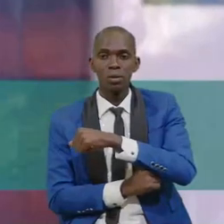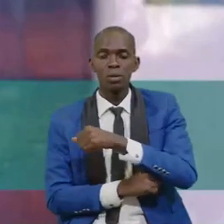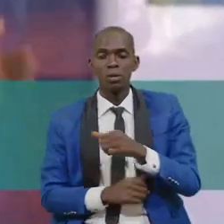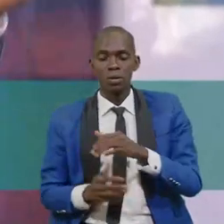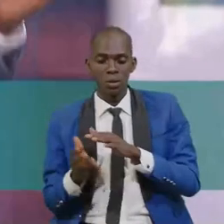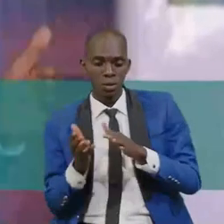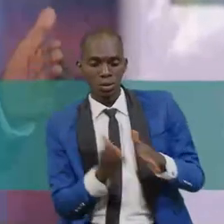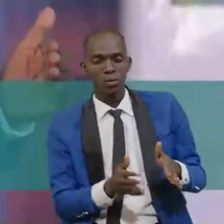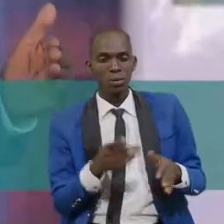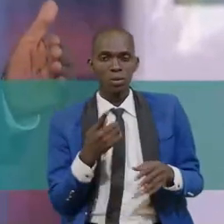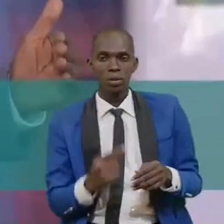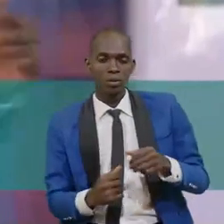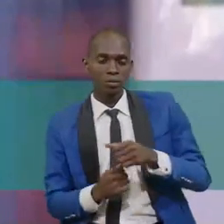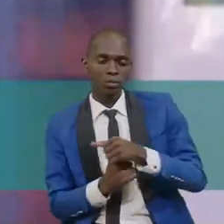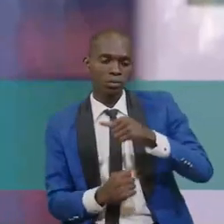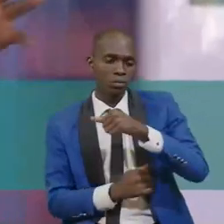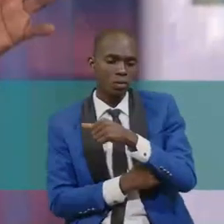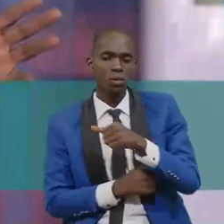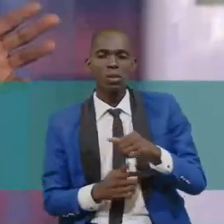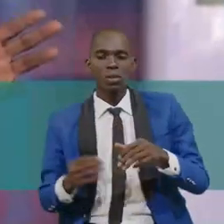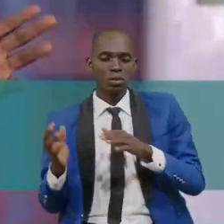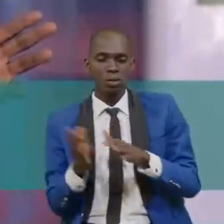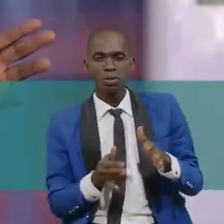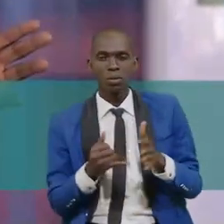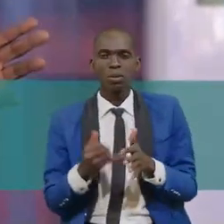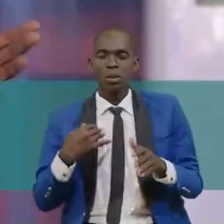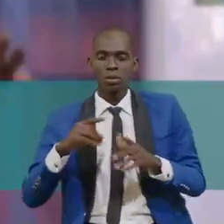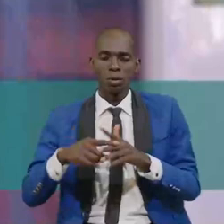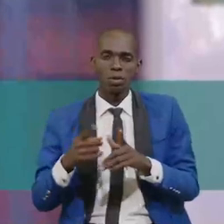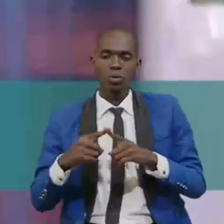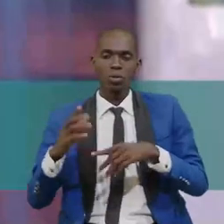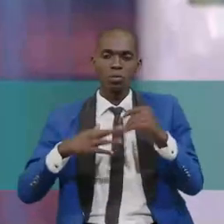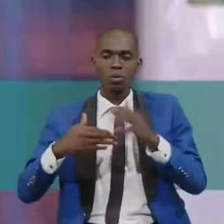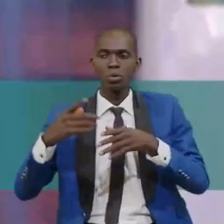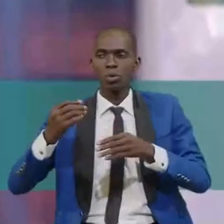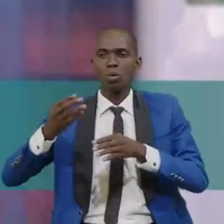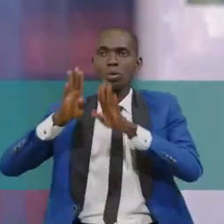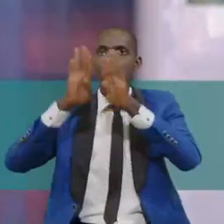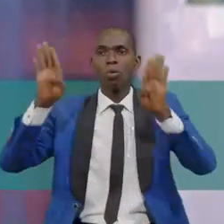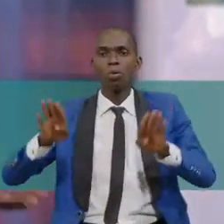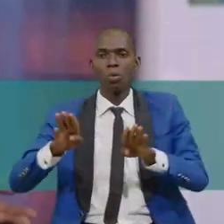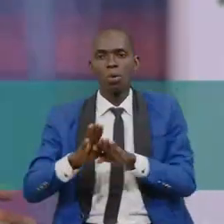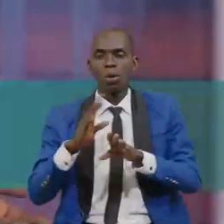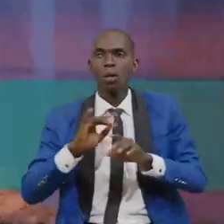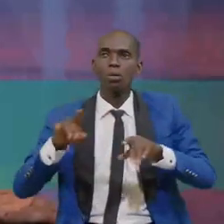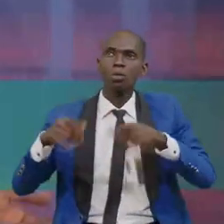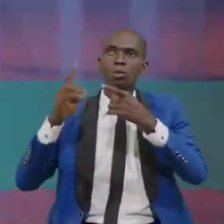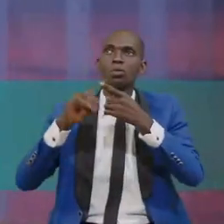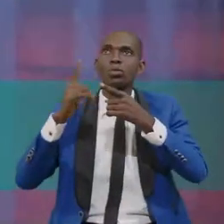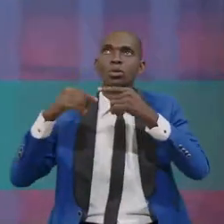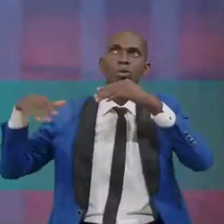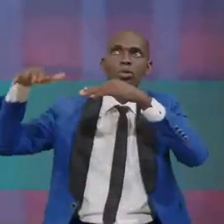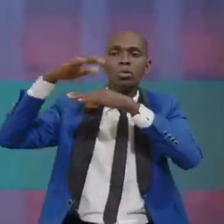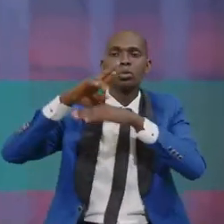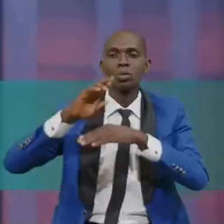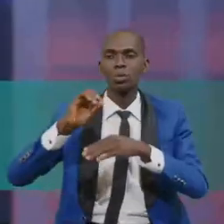Laissons la fondation, bâtissons les murs, mettons les structures ensemble. Allons au toit. On ne peut